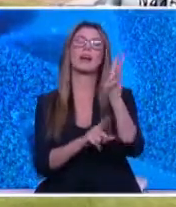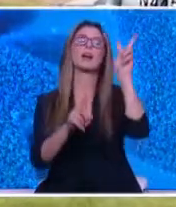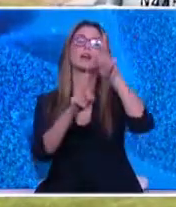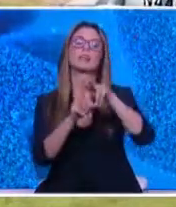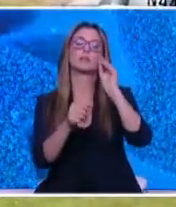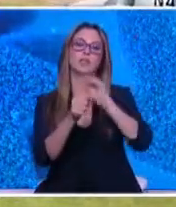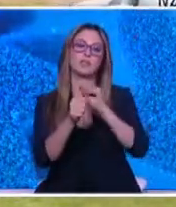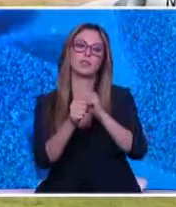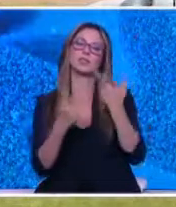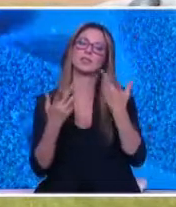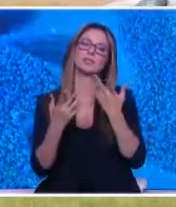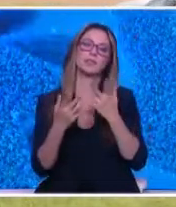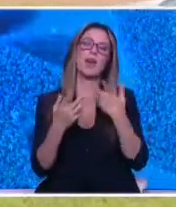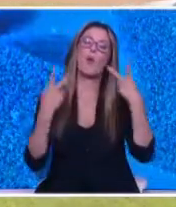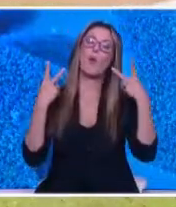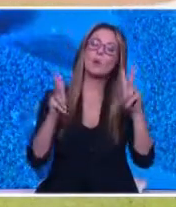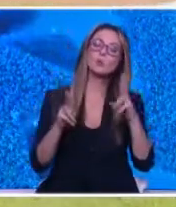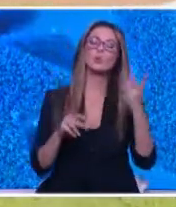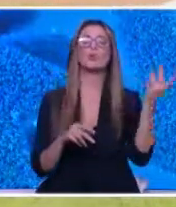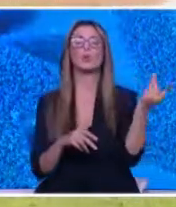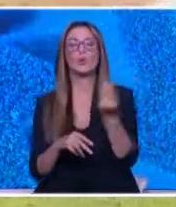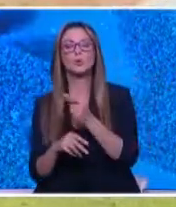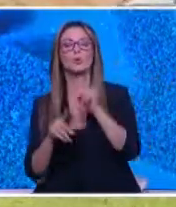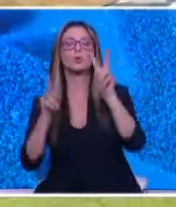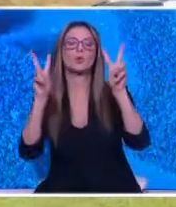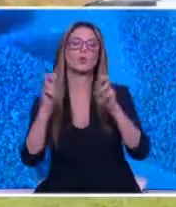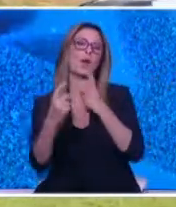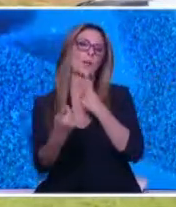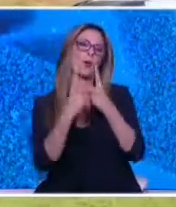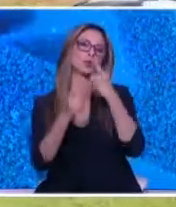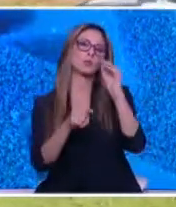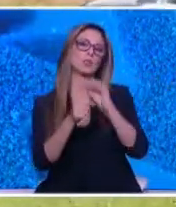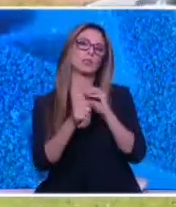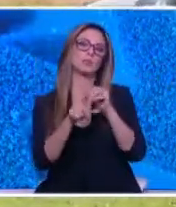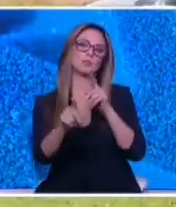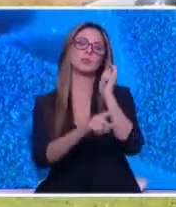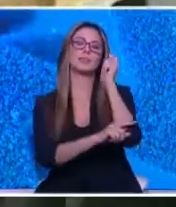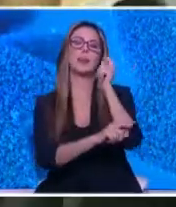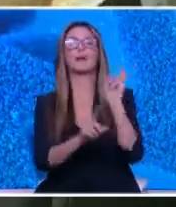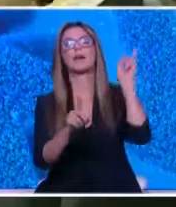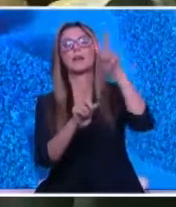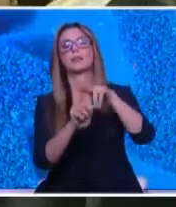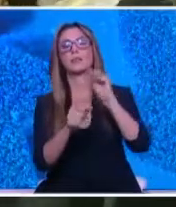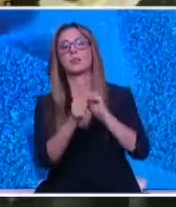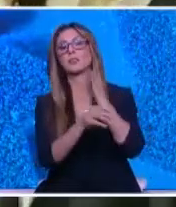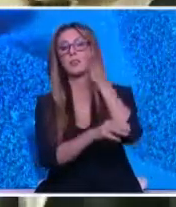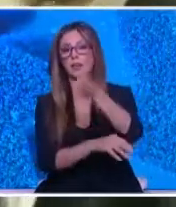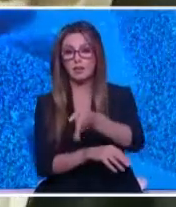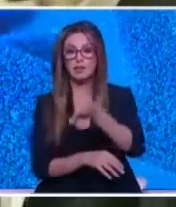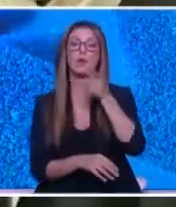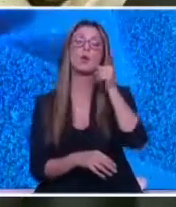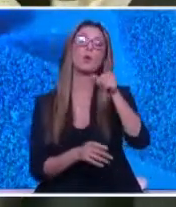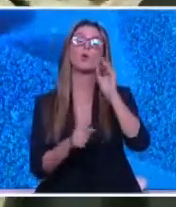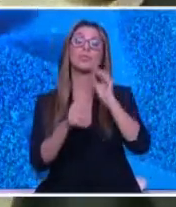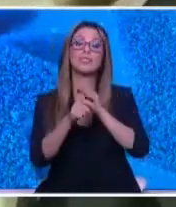işte özgürlük, göçmenler konulu bir konuşma yapmak üzere, bir seminere katılmak üzere gitmişti. Ve orada